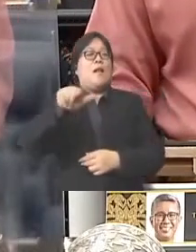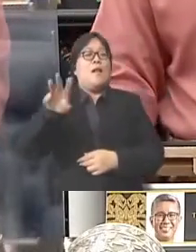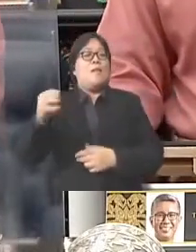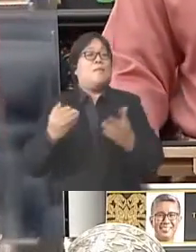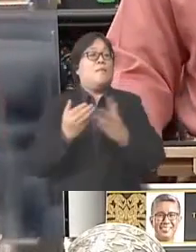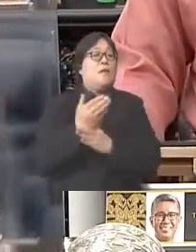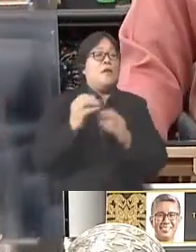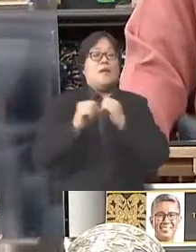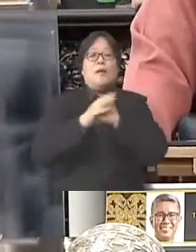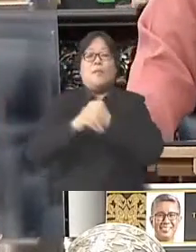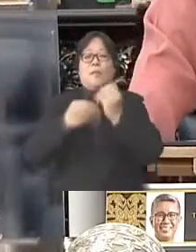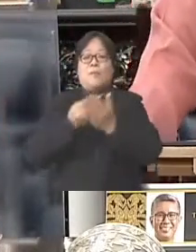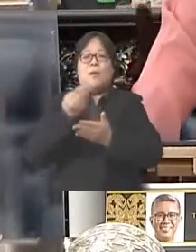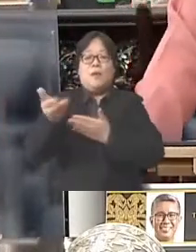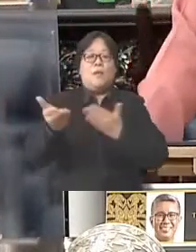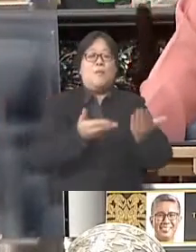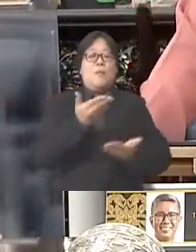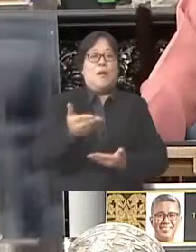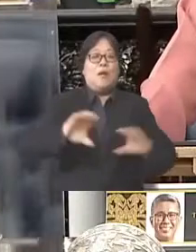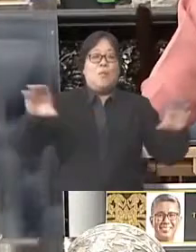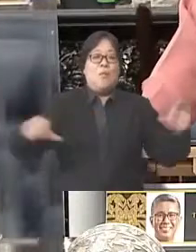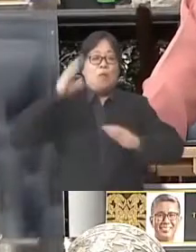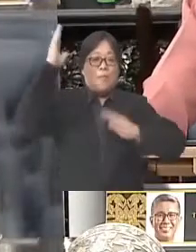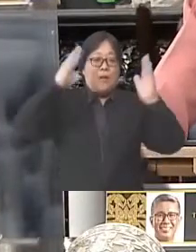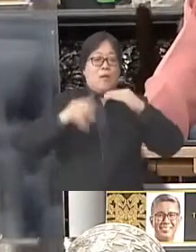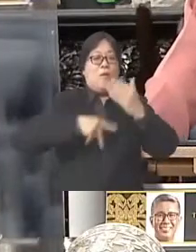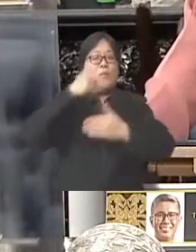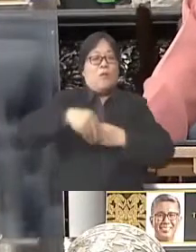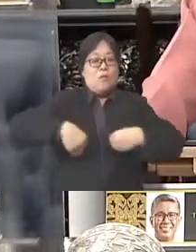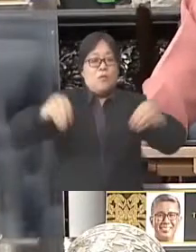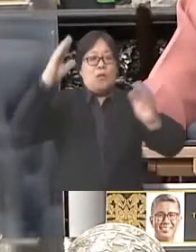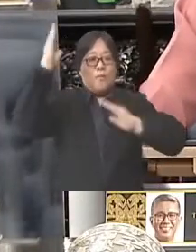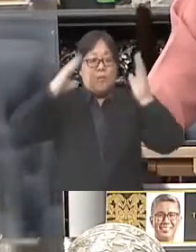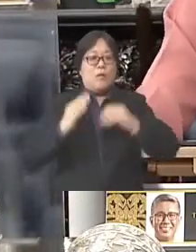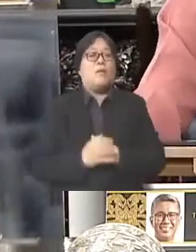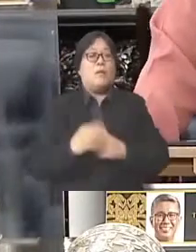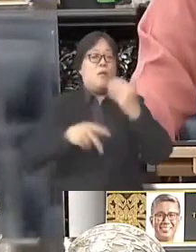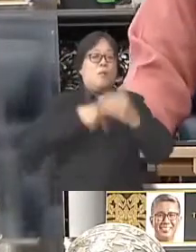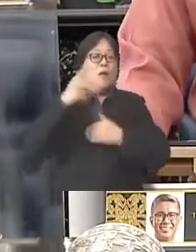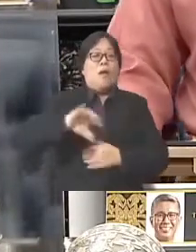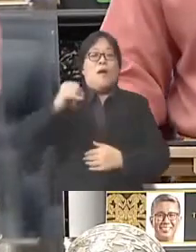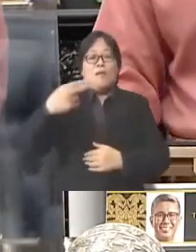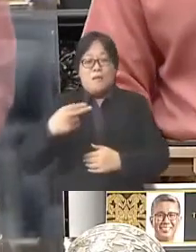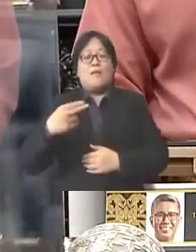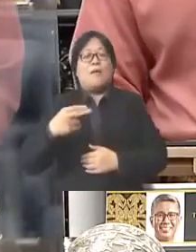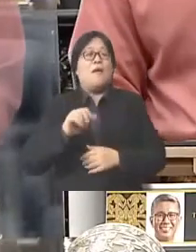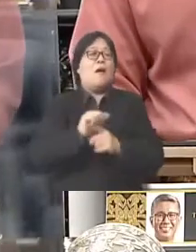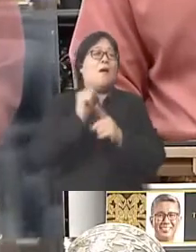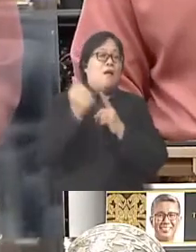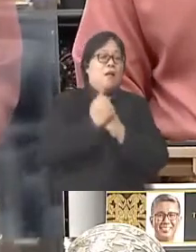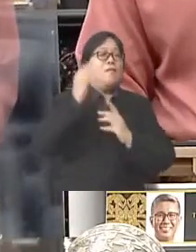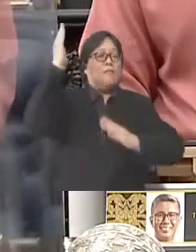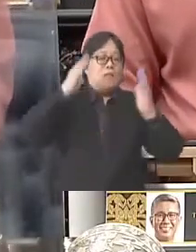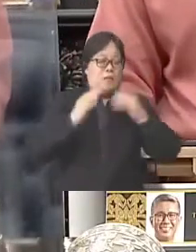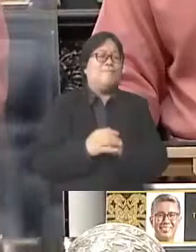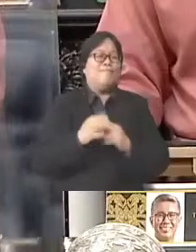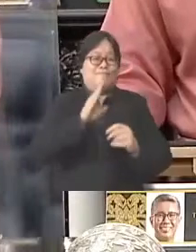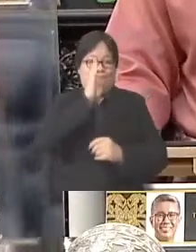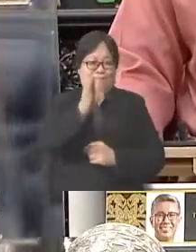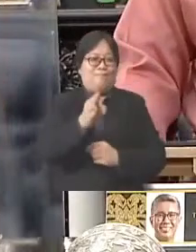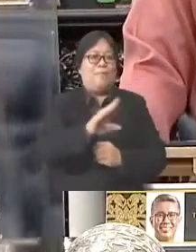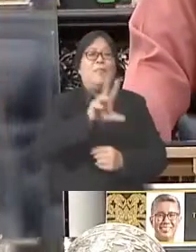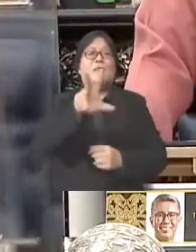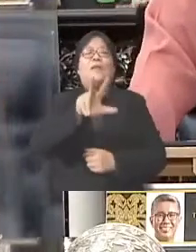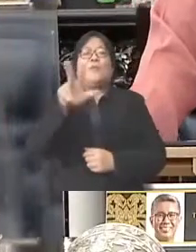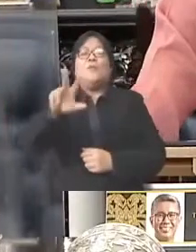melalui Pimpin beli barangan buat mdc program jualan laser dan program khazana alam industri jualan langsung dengan